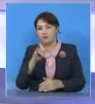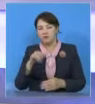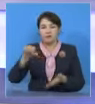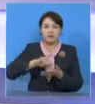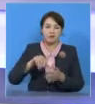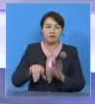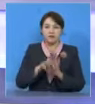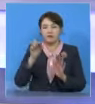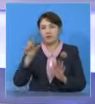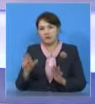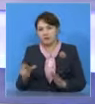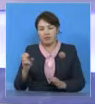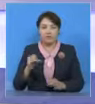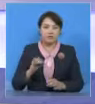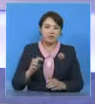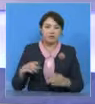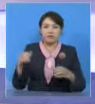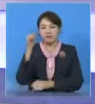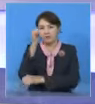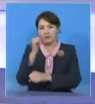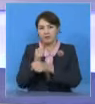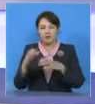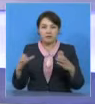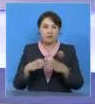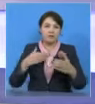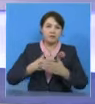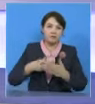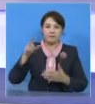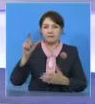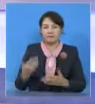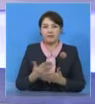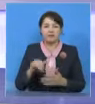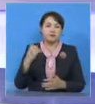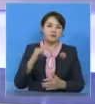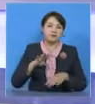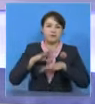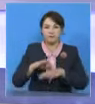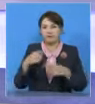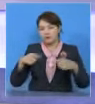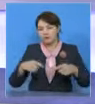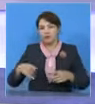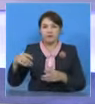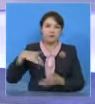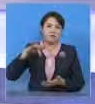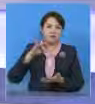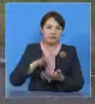участием депутатов городского маслихата, сотрудников организации и волонтеров. Кроме того, субботник прошел и в других частях